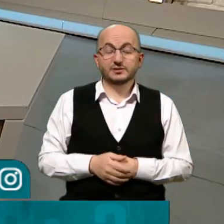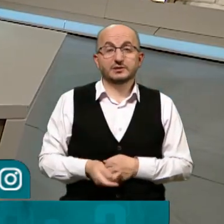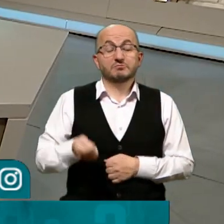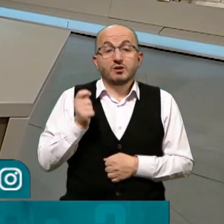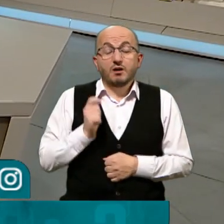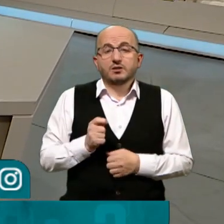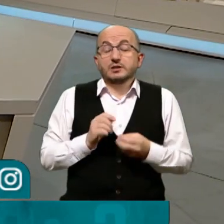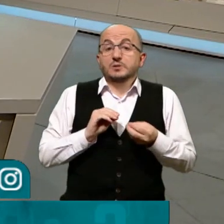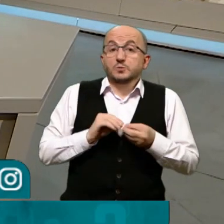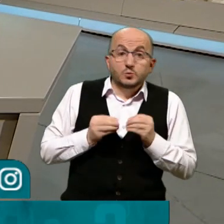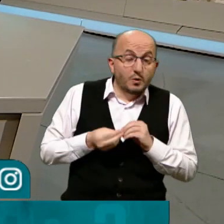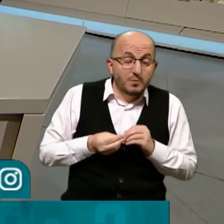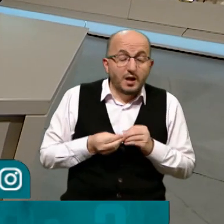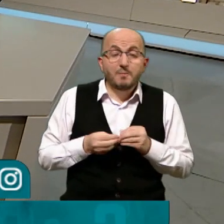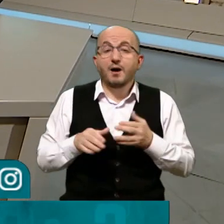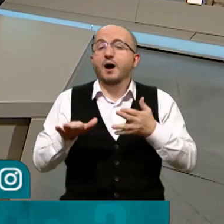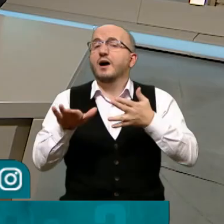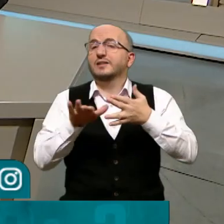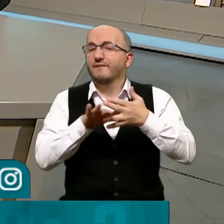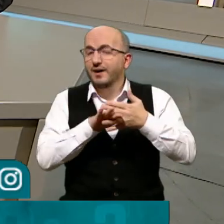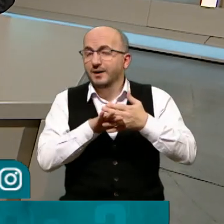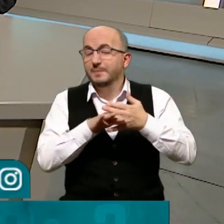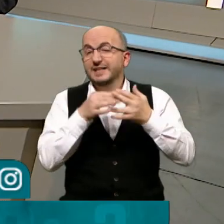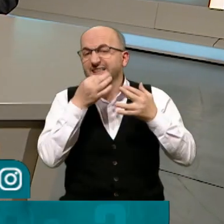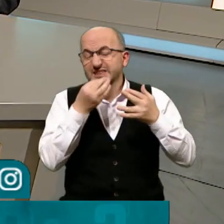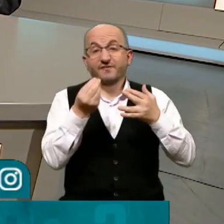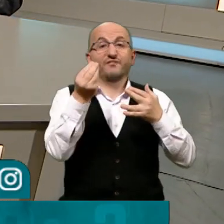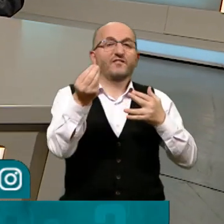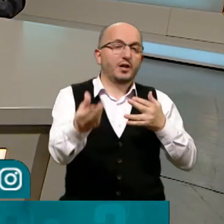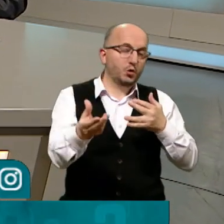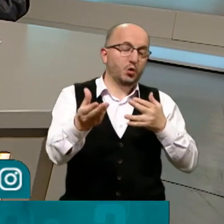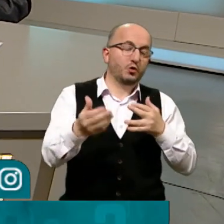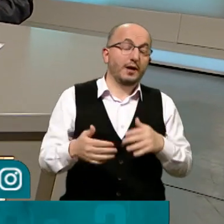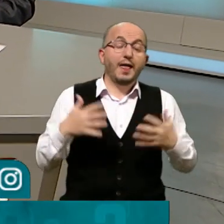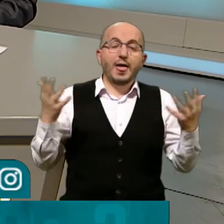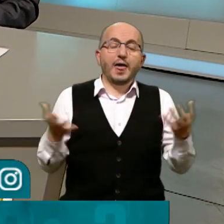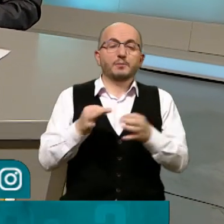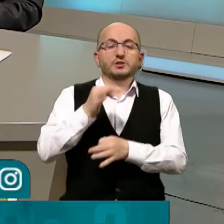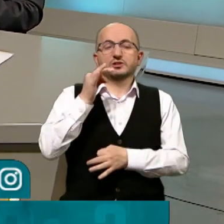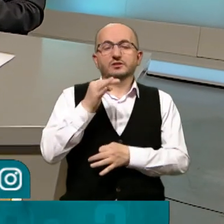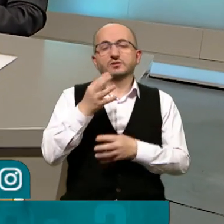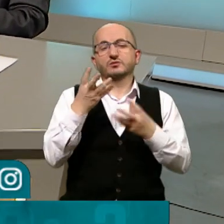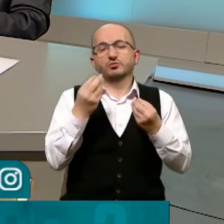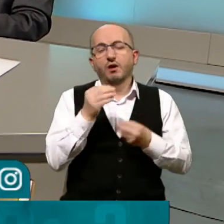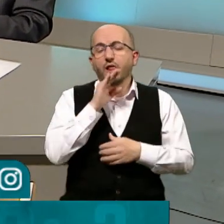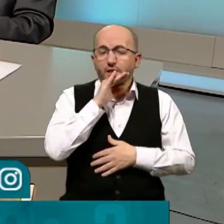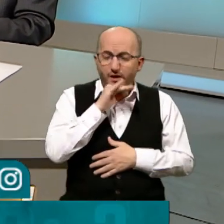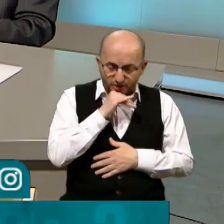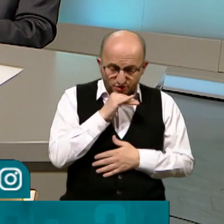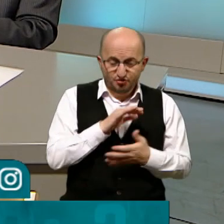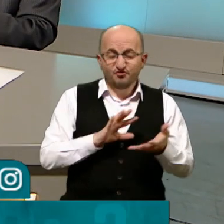mazeret ara vermeye izin veriyor Eğer bir kişi Çok ihtiyar